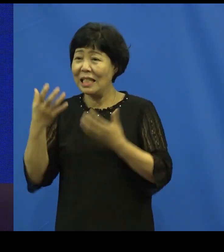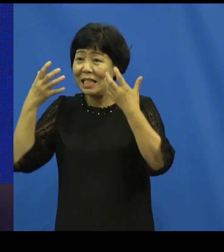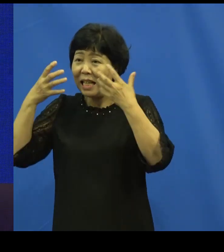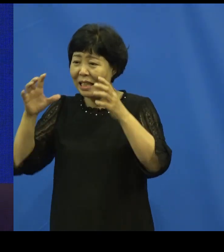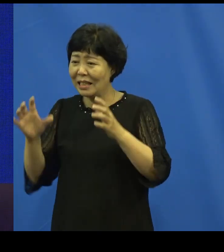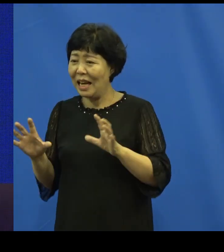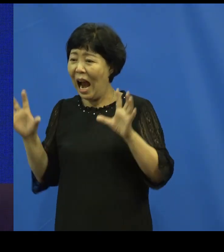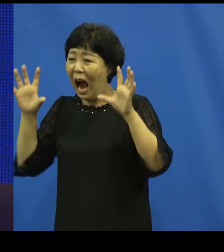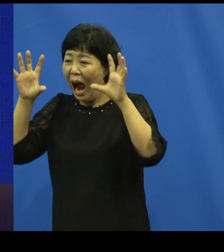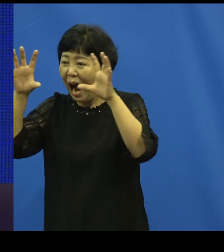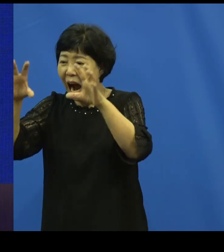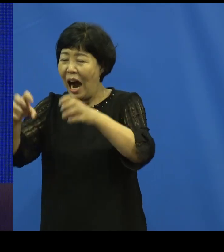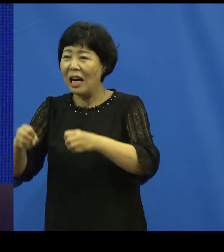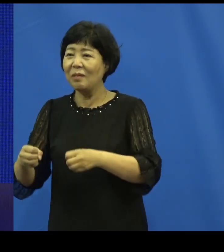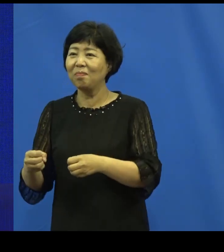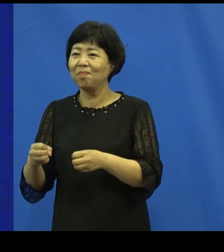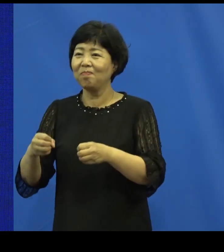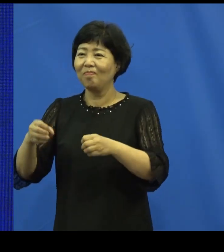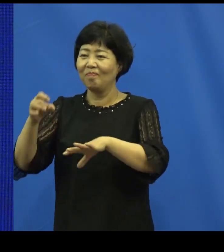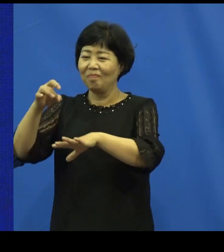자, 속도를 빨리 하고 있죠.